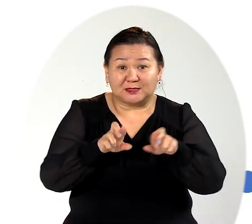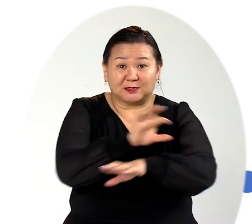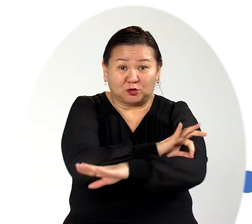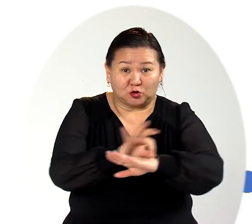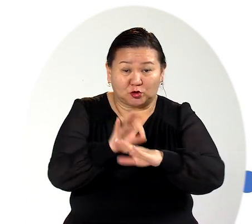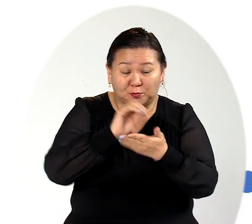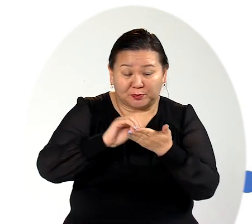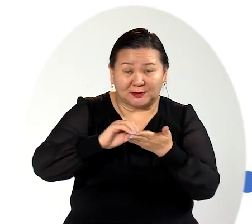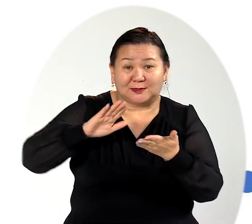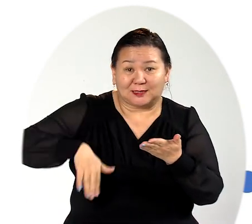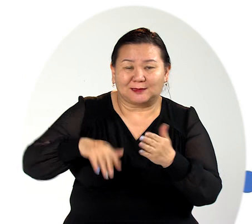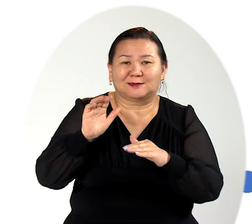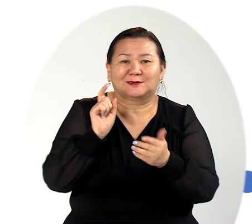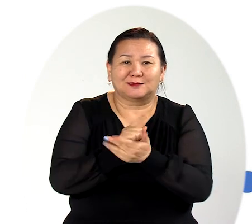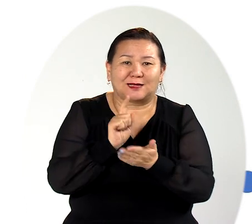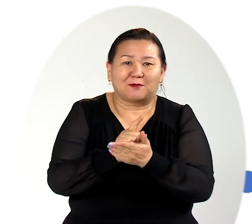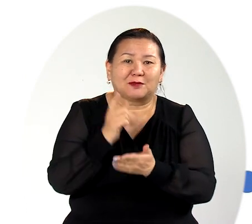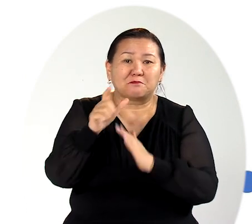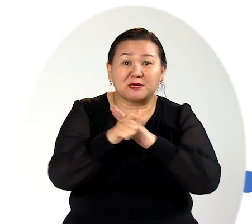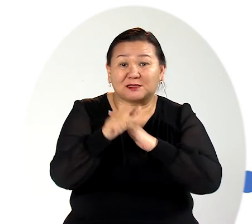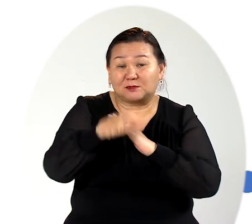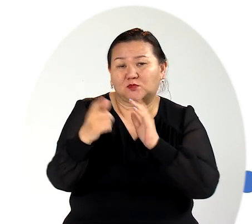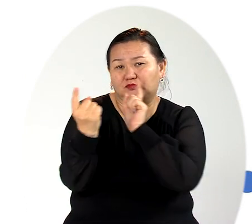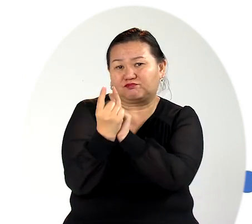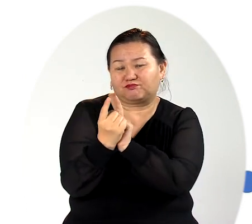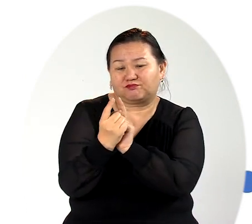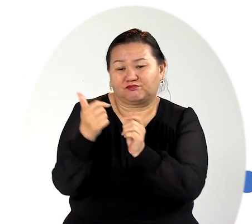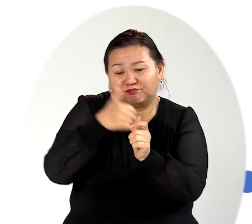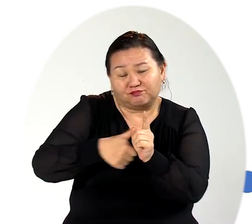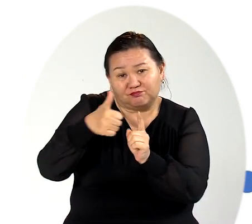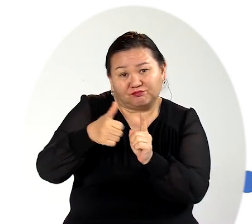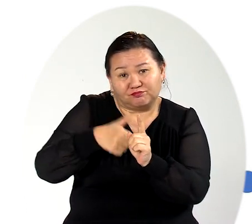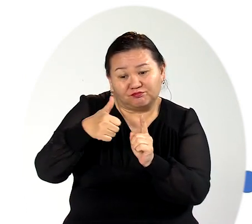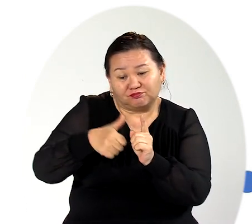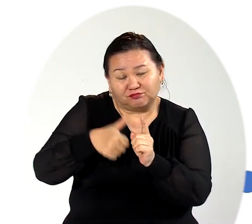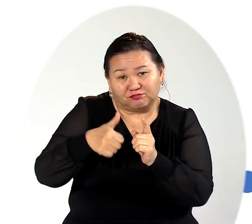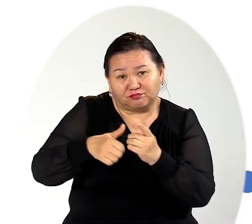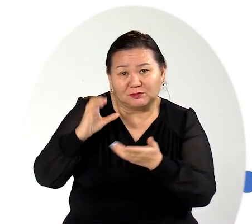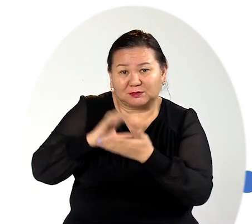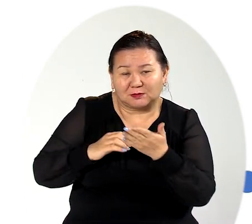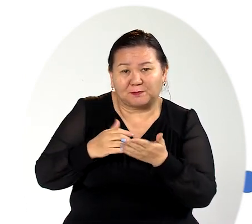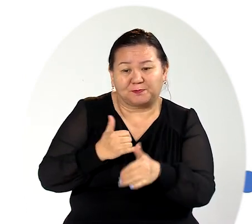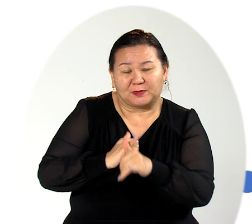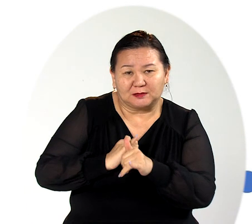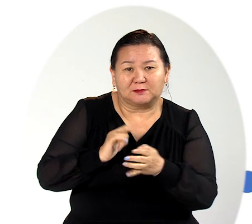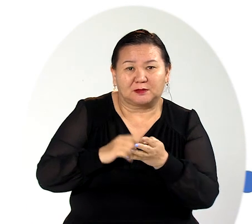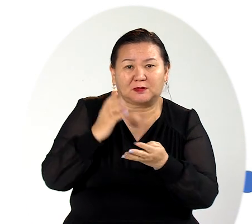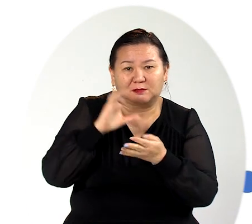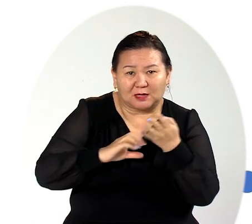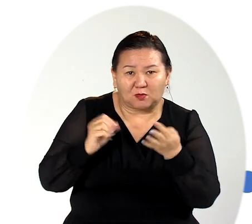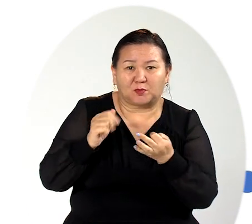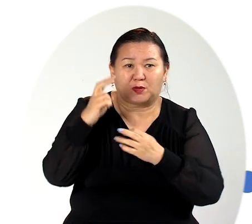бизнесийн төслөө бичсний дараагаар заавал мэрэгжлийн хүнд очиж хянулах хэрэгтэй. За санхүүгийн төлөвлөлтөн дээрээ байж, эрсдэл дээрээ